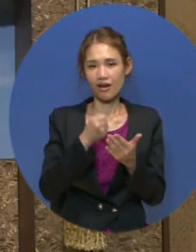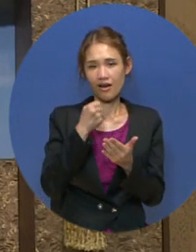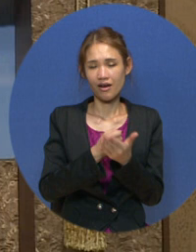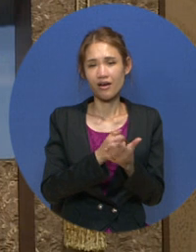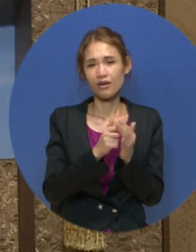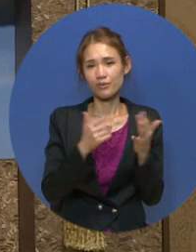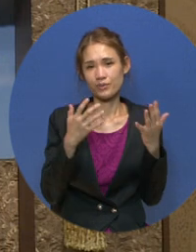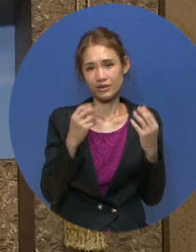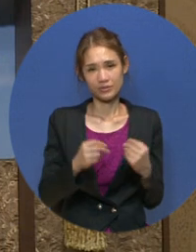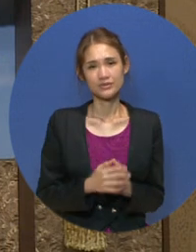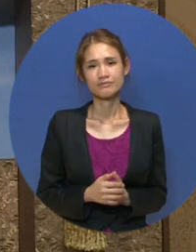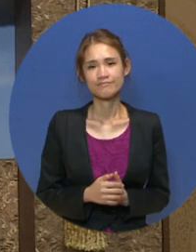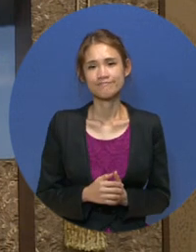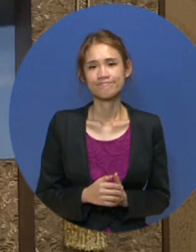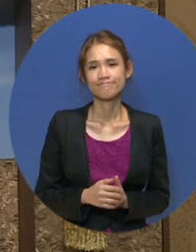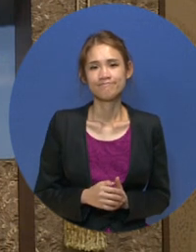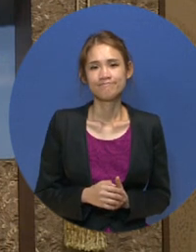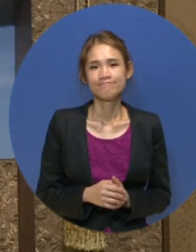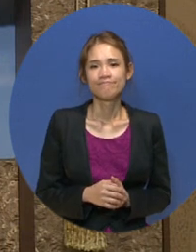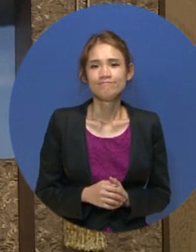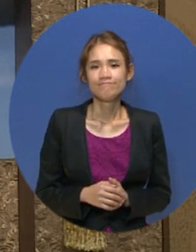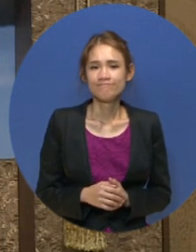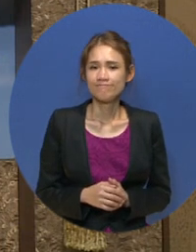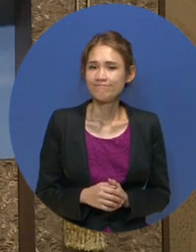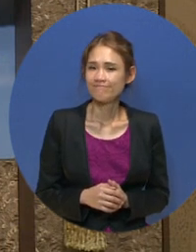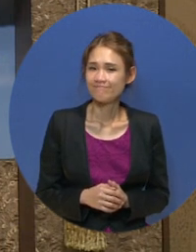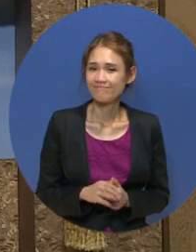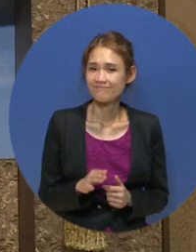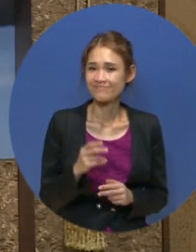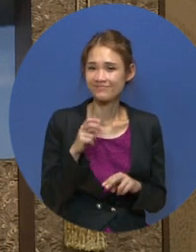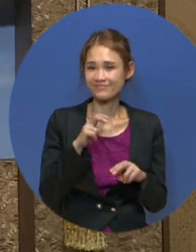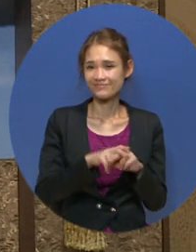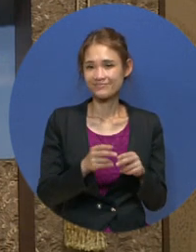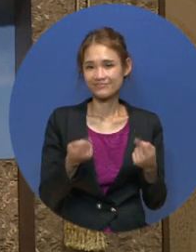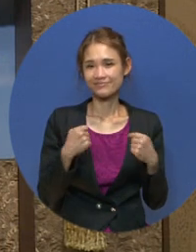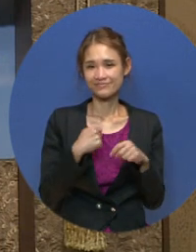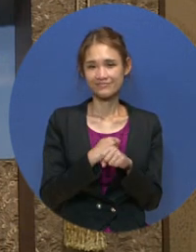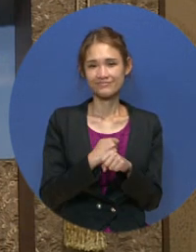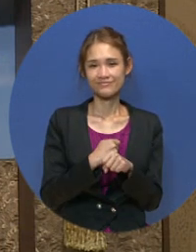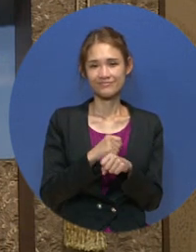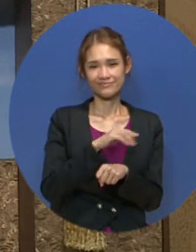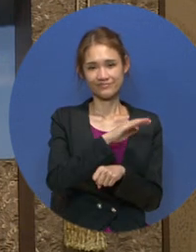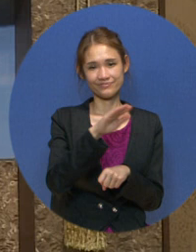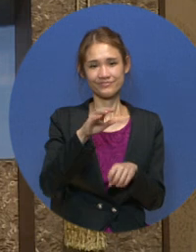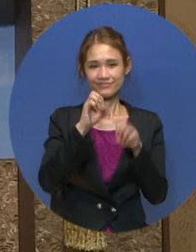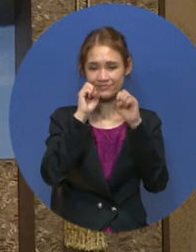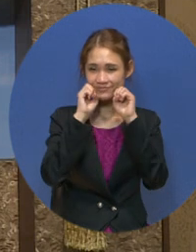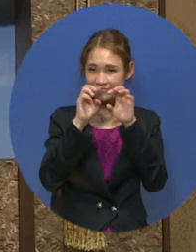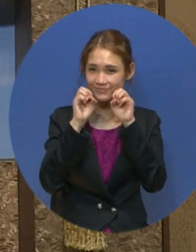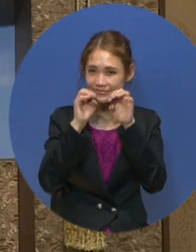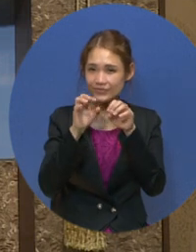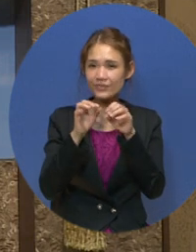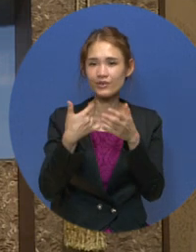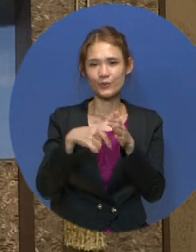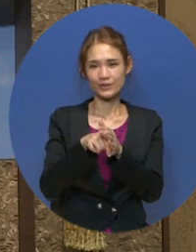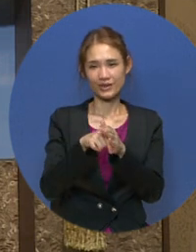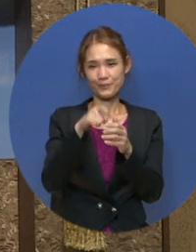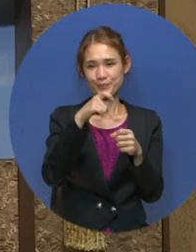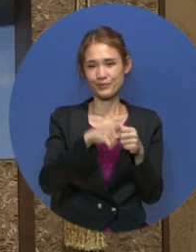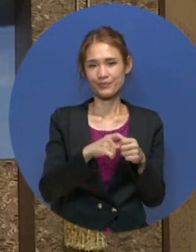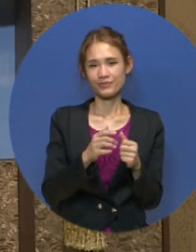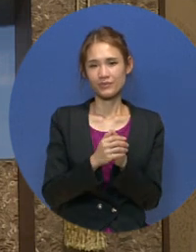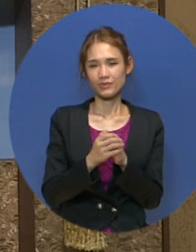라시는 분들이 너무 많습니다. 그래서 사실 오늘 이 자리에 나온 것도 그러니까요. 너무 잘 나와주셨네요. 저희를 좀